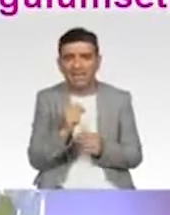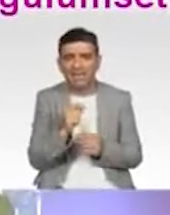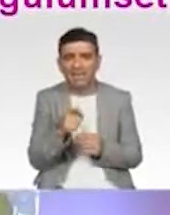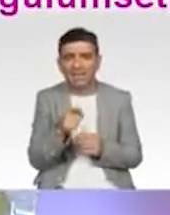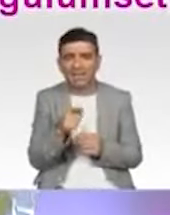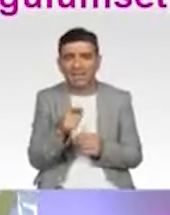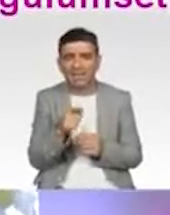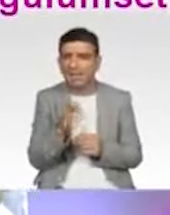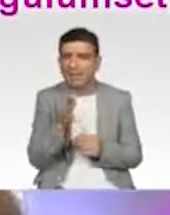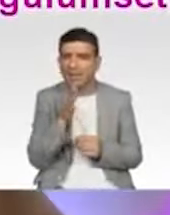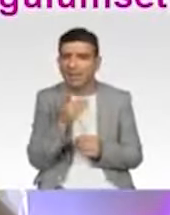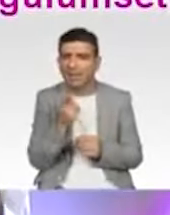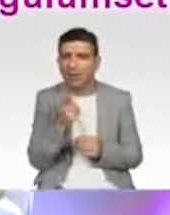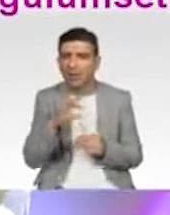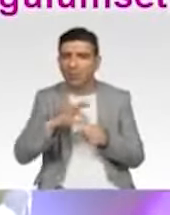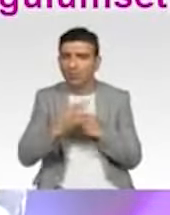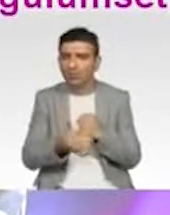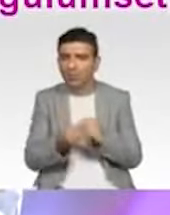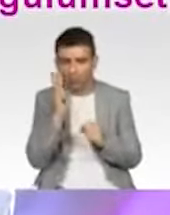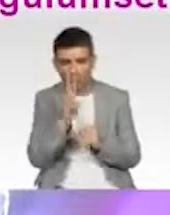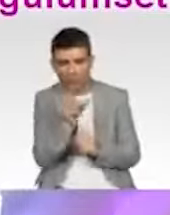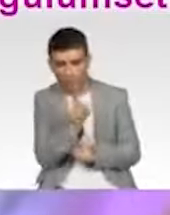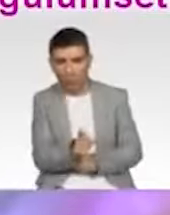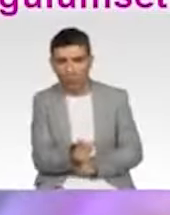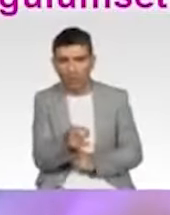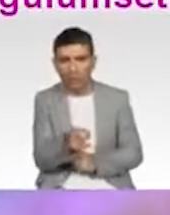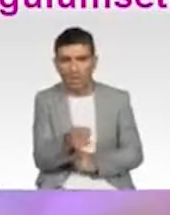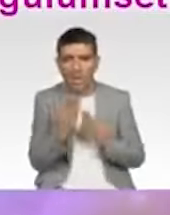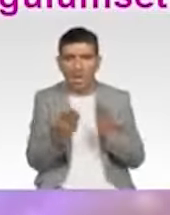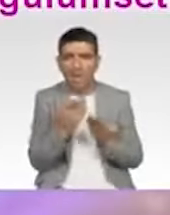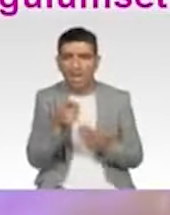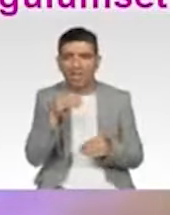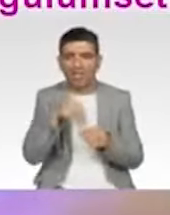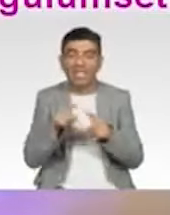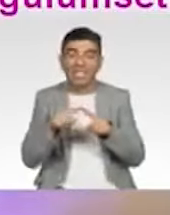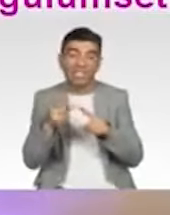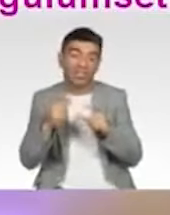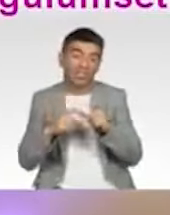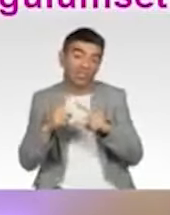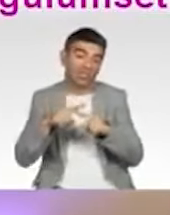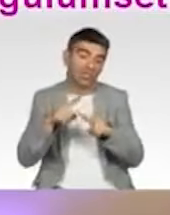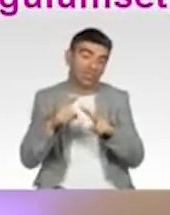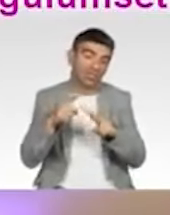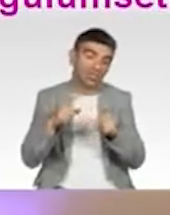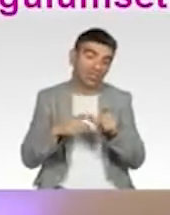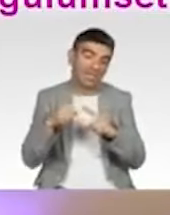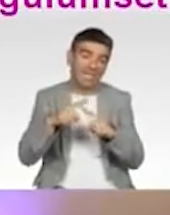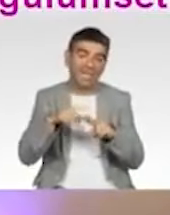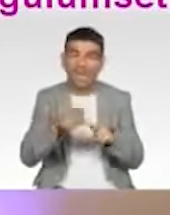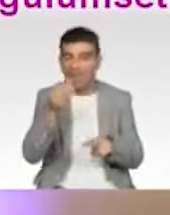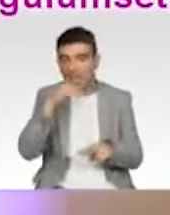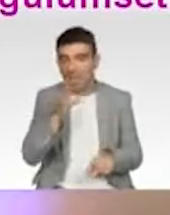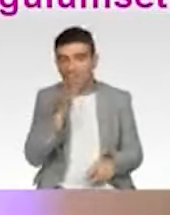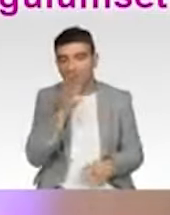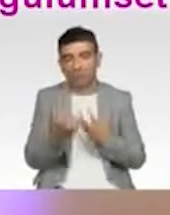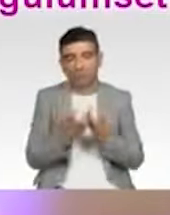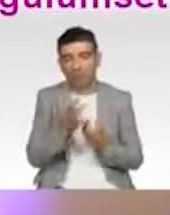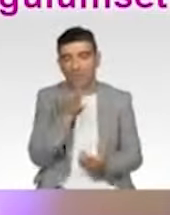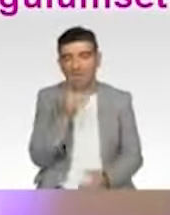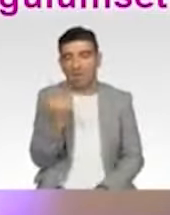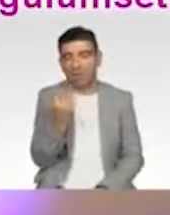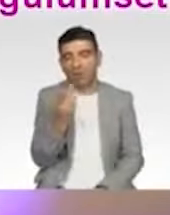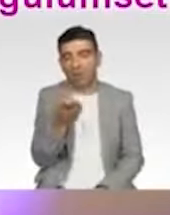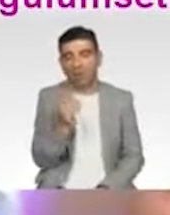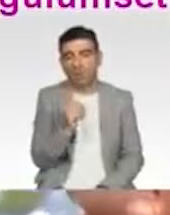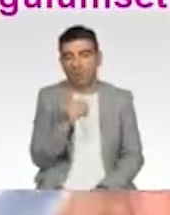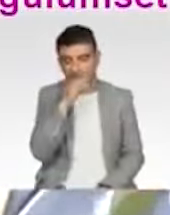hocam? Plantain yok bilmiyorum. Tam muz görüntümüz ama daha nişastalı ve daha büyük. Yok, yenilebiliyor, pişirebiliyor o. Yams diyorsun